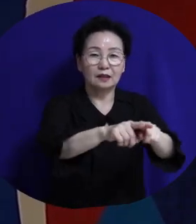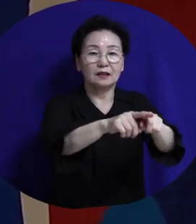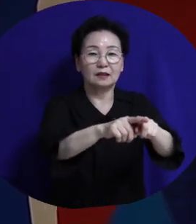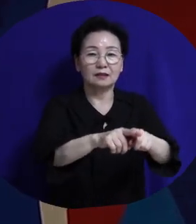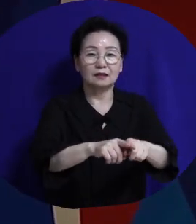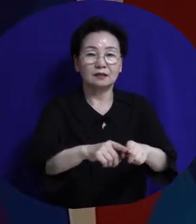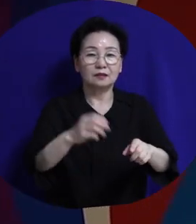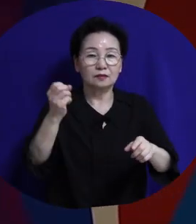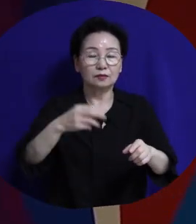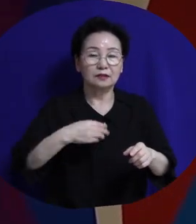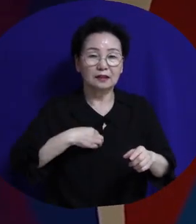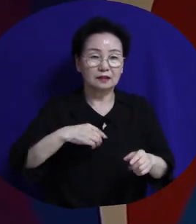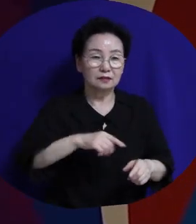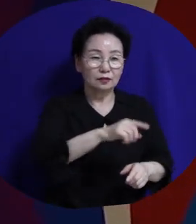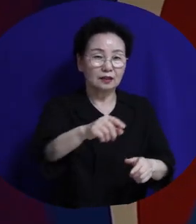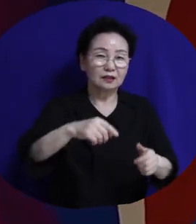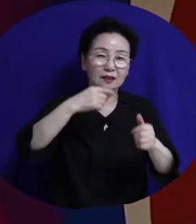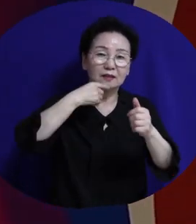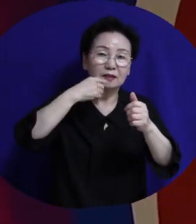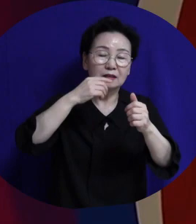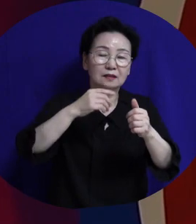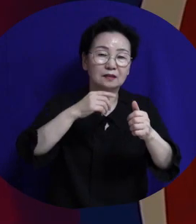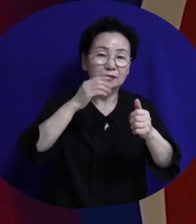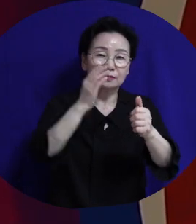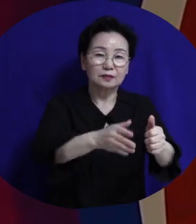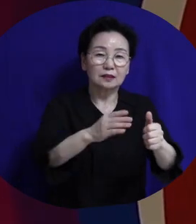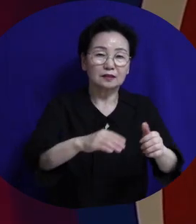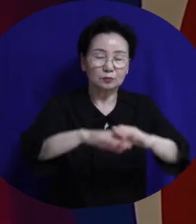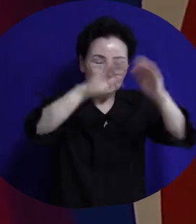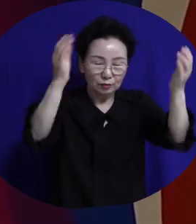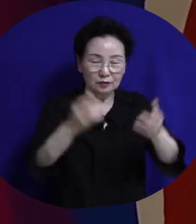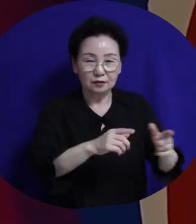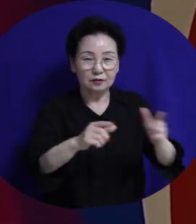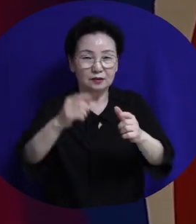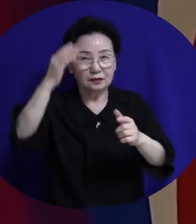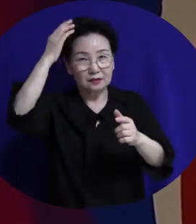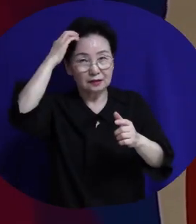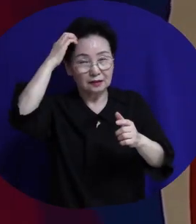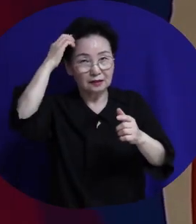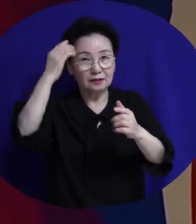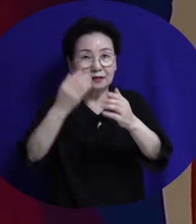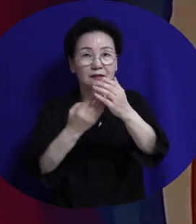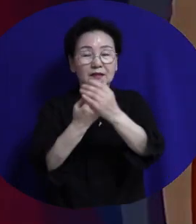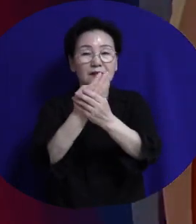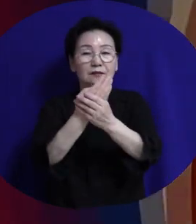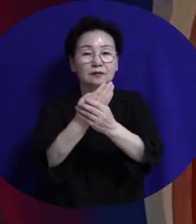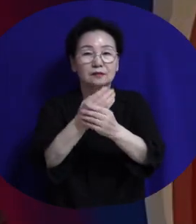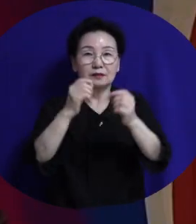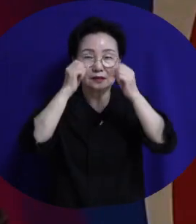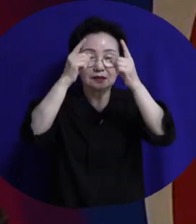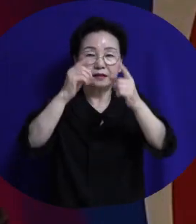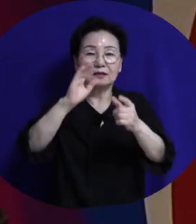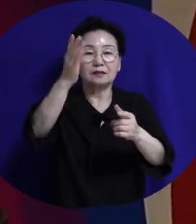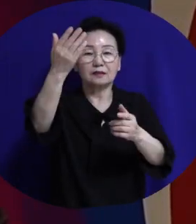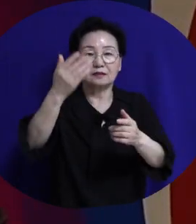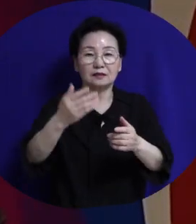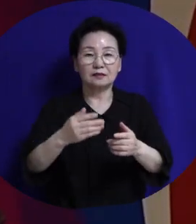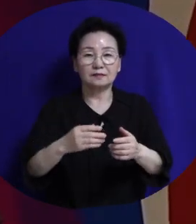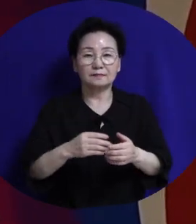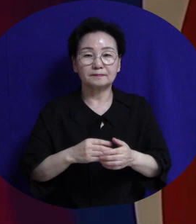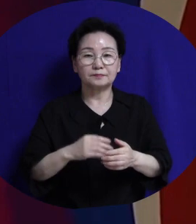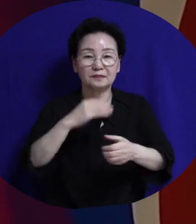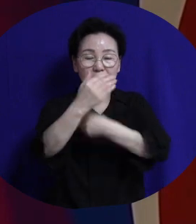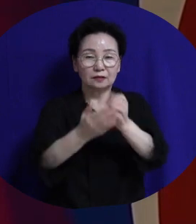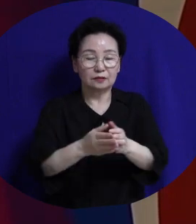그러면서 내가 너에게 분부한 모든 것이 기억이 나고 생각나고 깨닫게 한다는 겁니다. 26절에 보면 그렇게 나오죠. 이